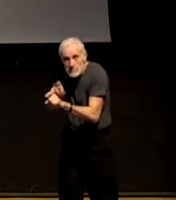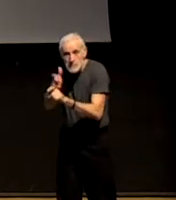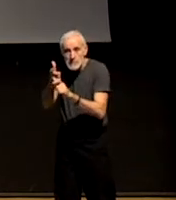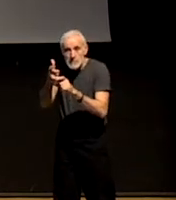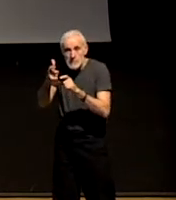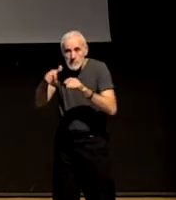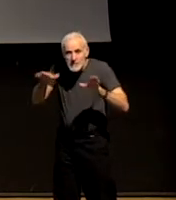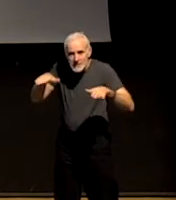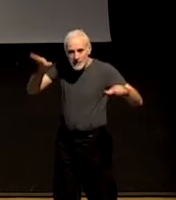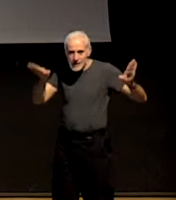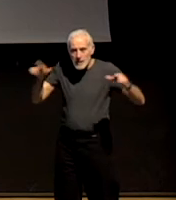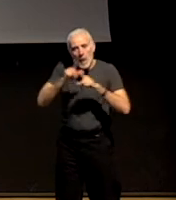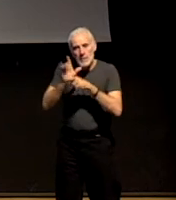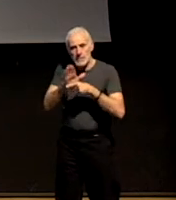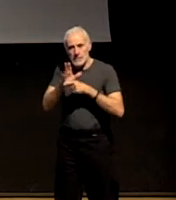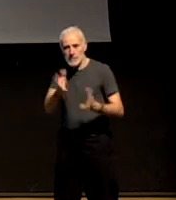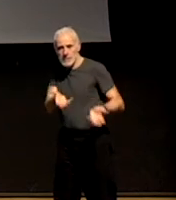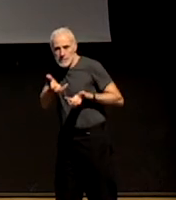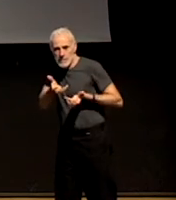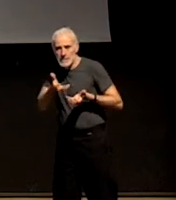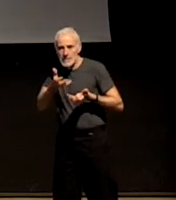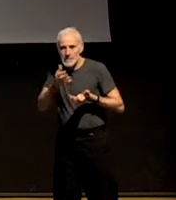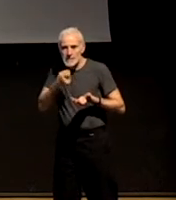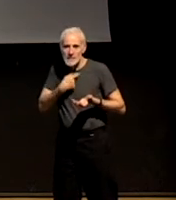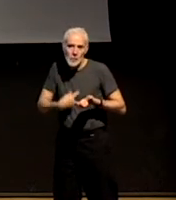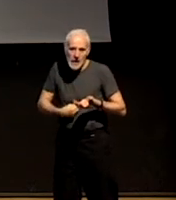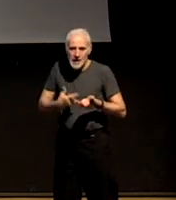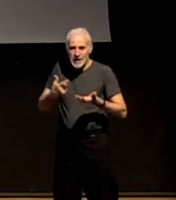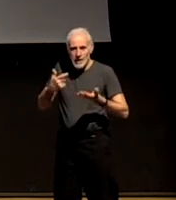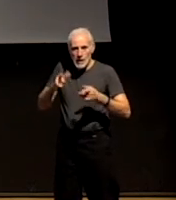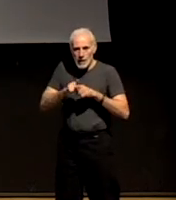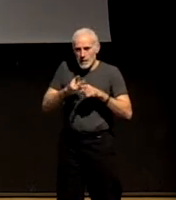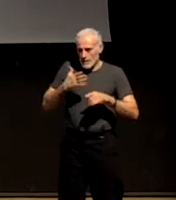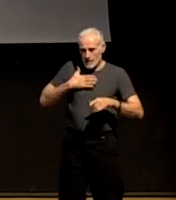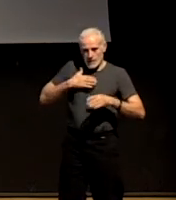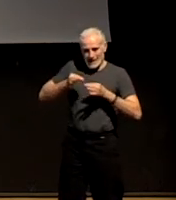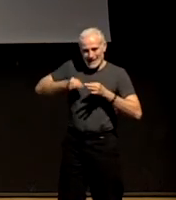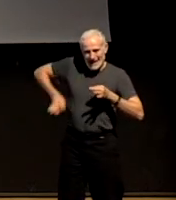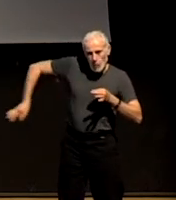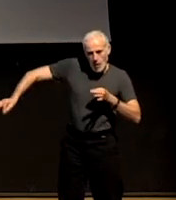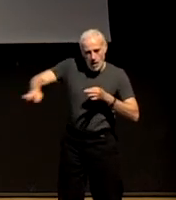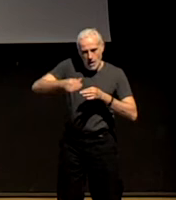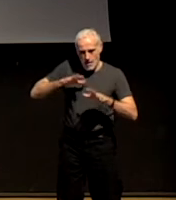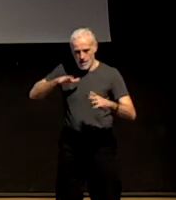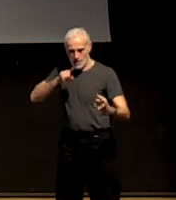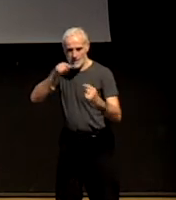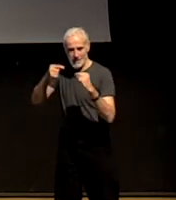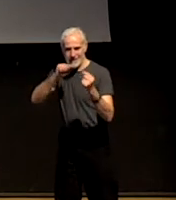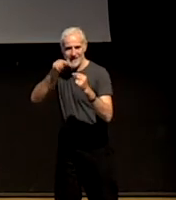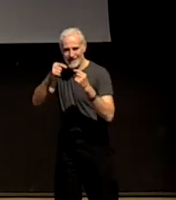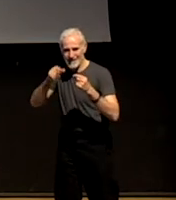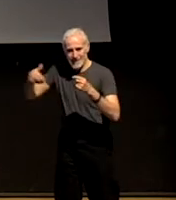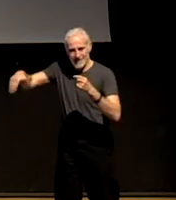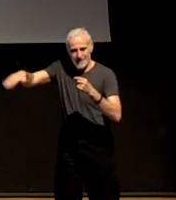vols de parade etc c'est pour marquer le territoire pour former les couples et